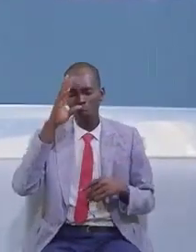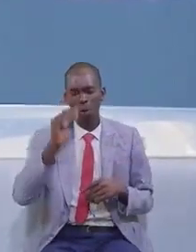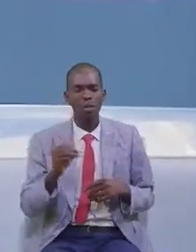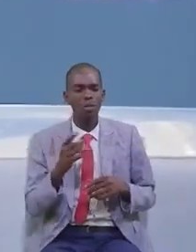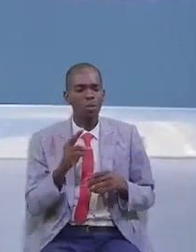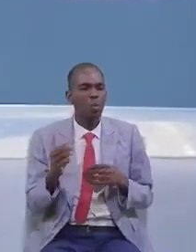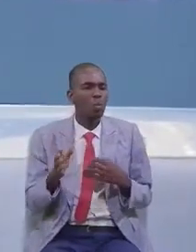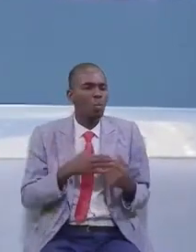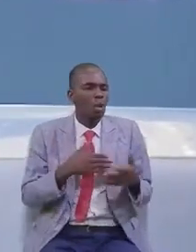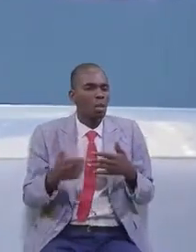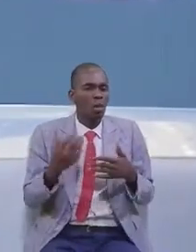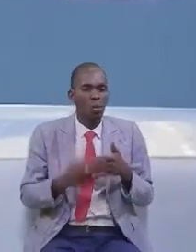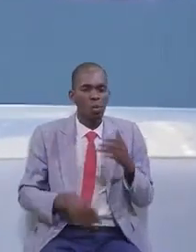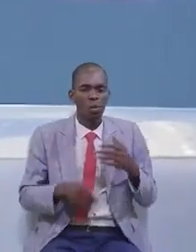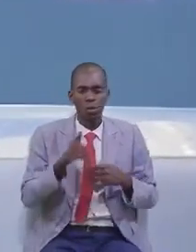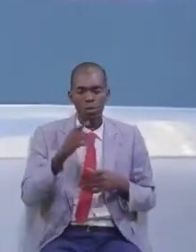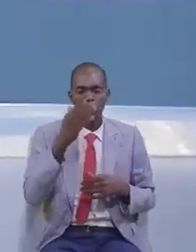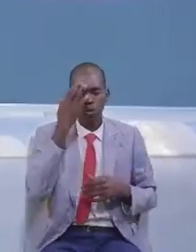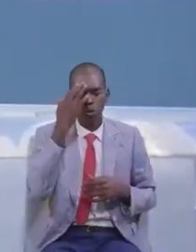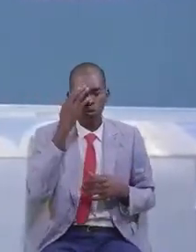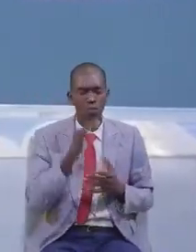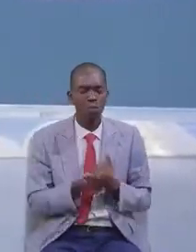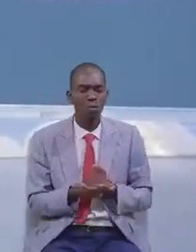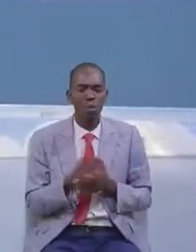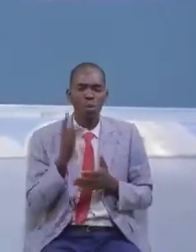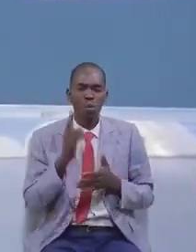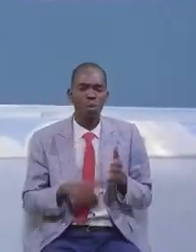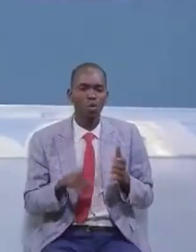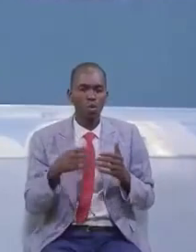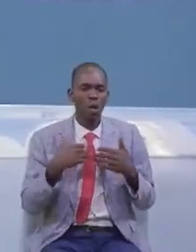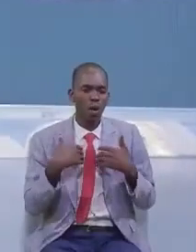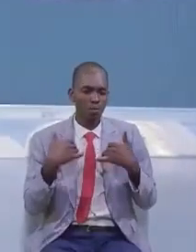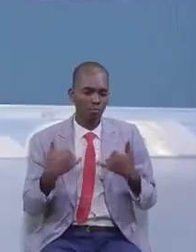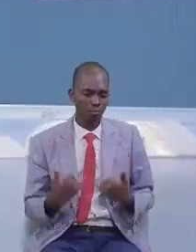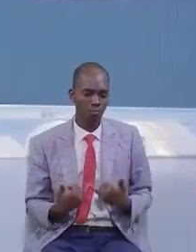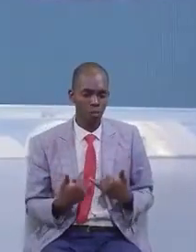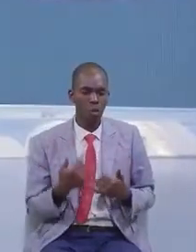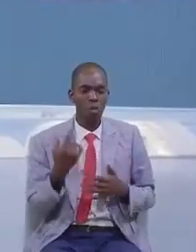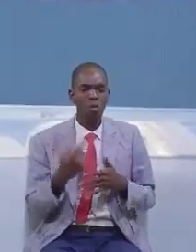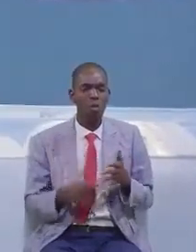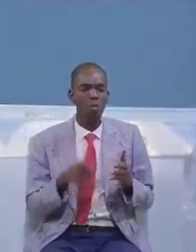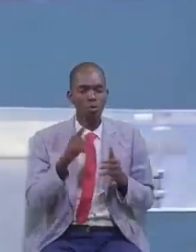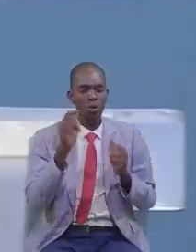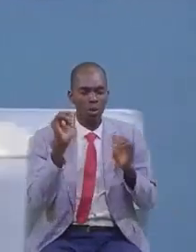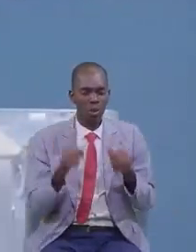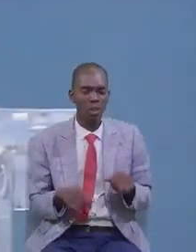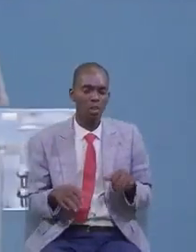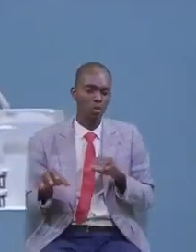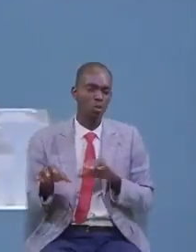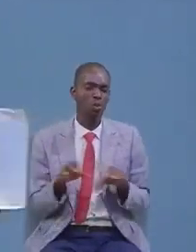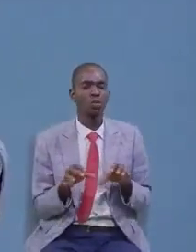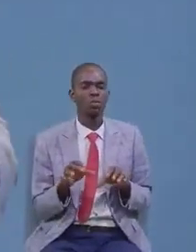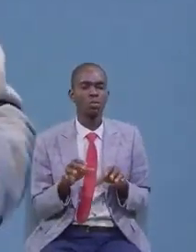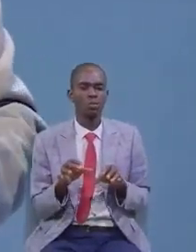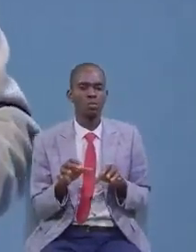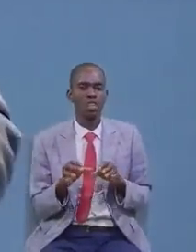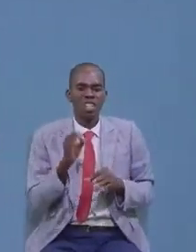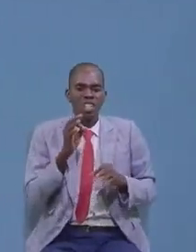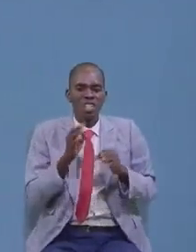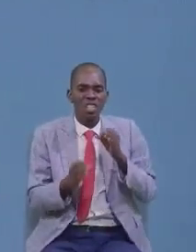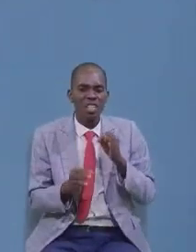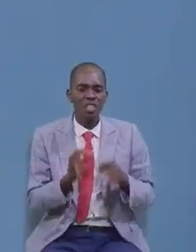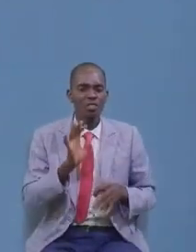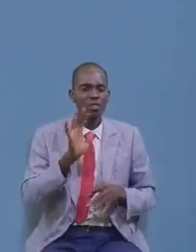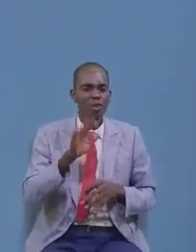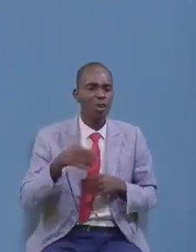you know, మీరేమి తెలుసుకొని ఉన్నను, what you have, మీరు కలిగి ఉన్నను సరే, what you can do, ఏం చేయగలనను సరే, if your